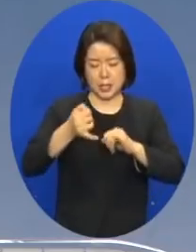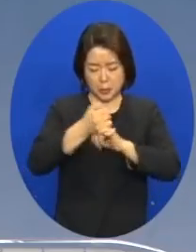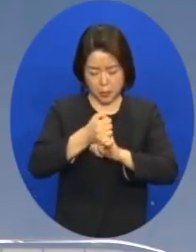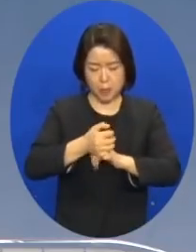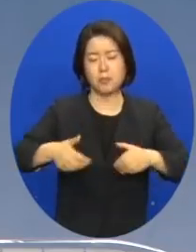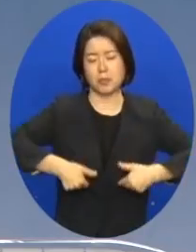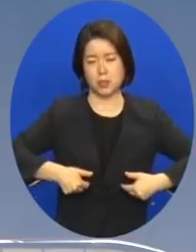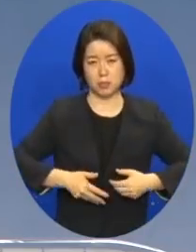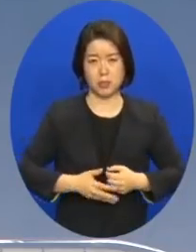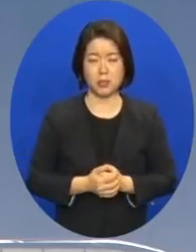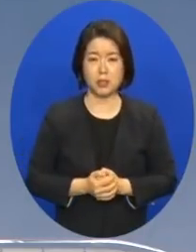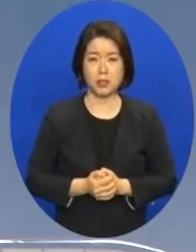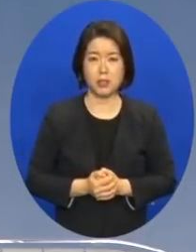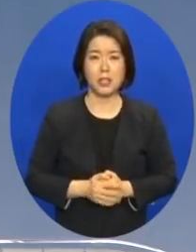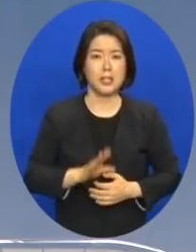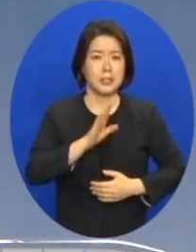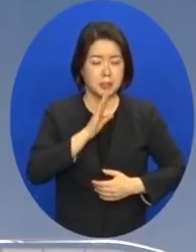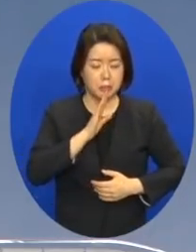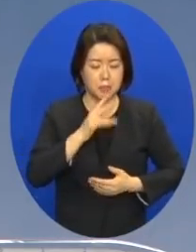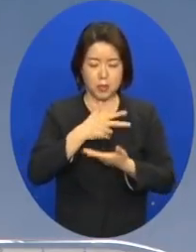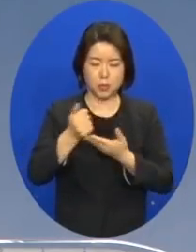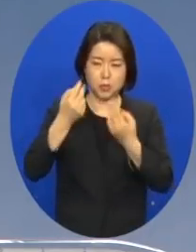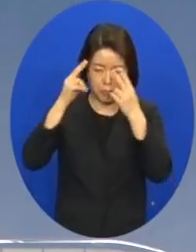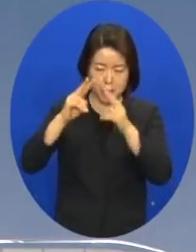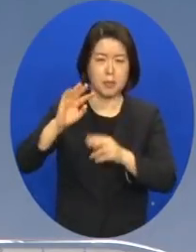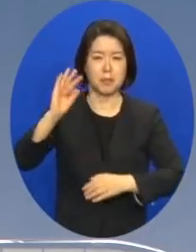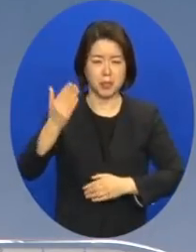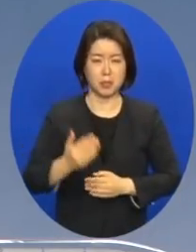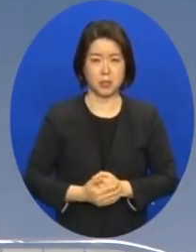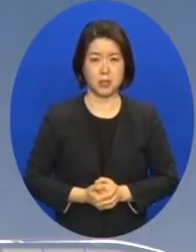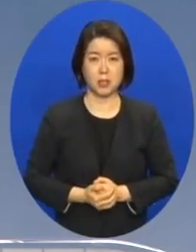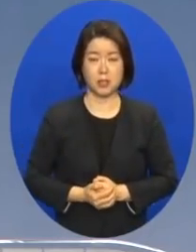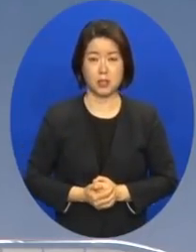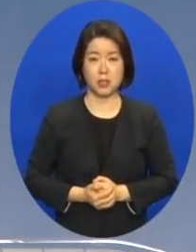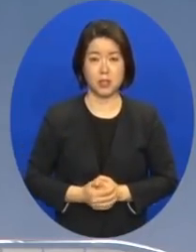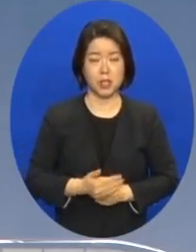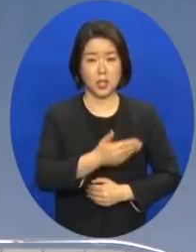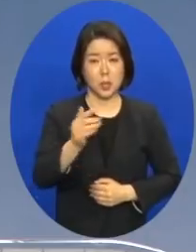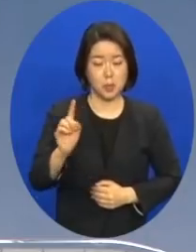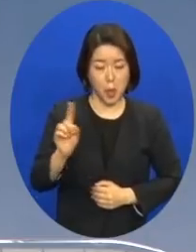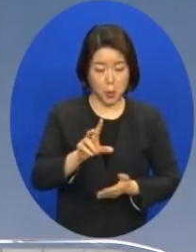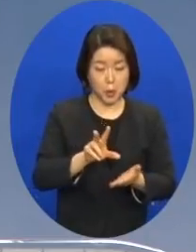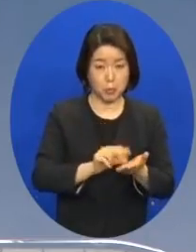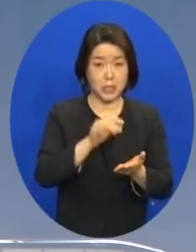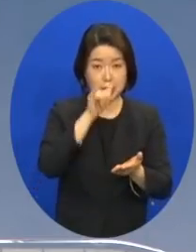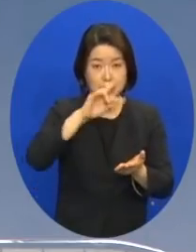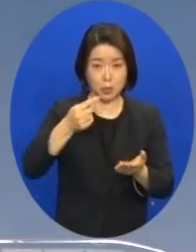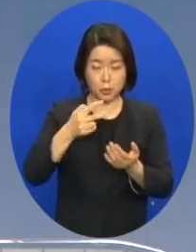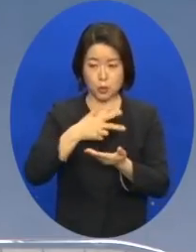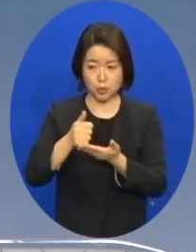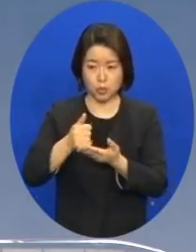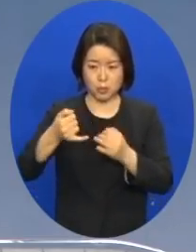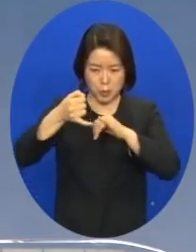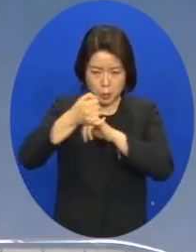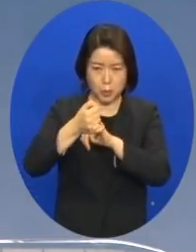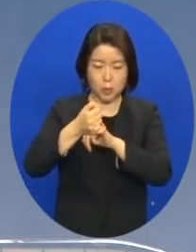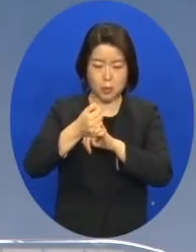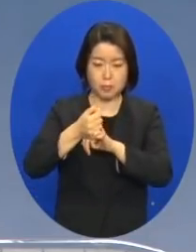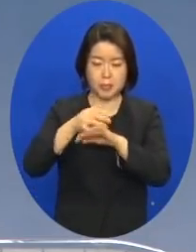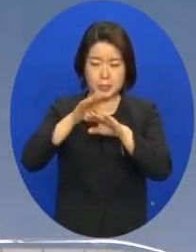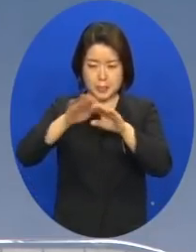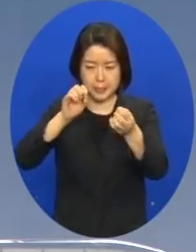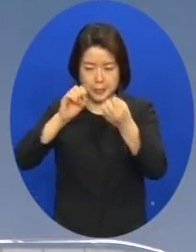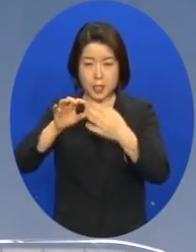합니다. 정말 주님 바라보아야 합니다. 여러분이 어떤 문제가 있든지 주님은 반드시 해답을